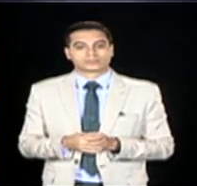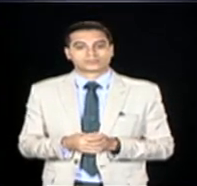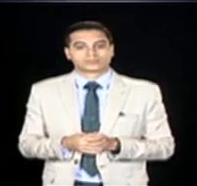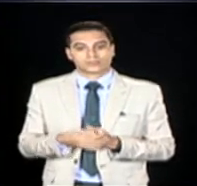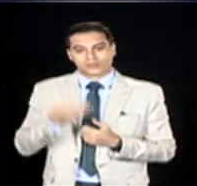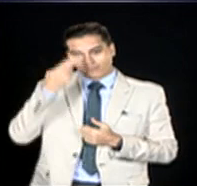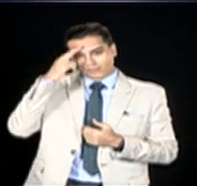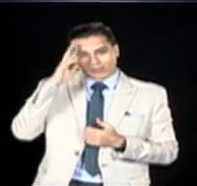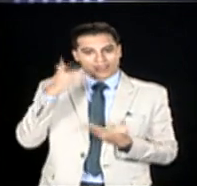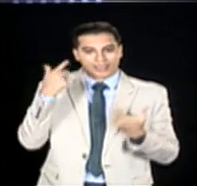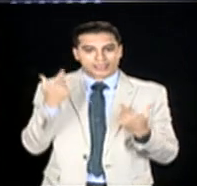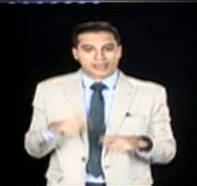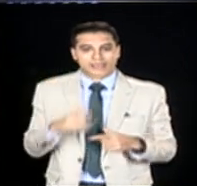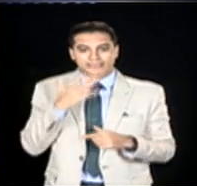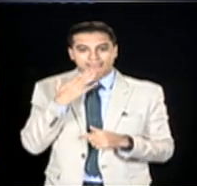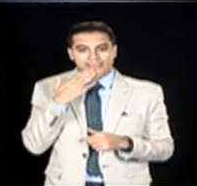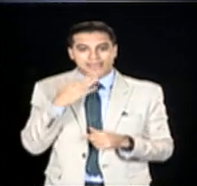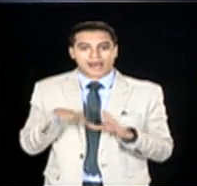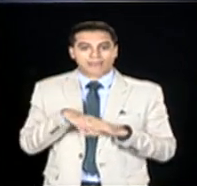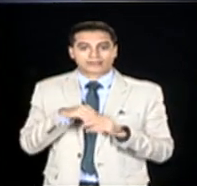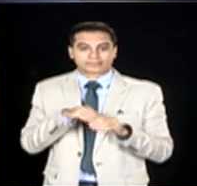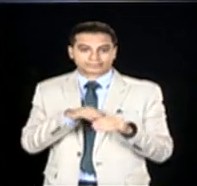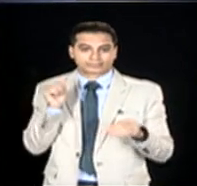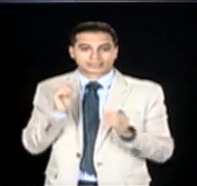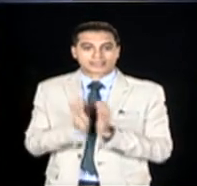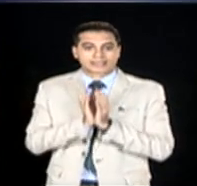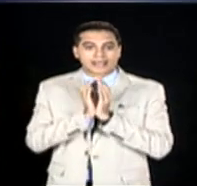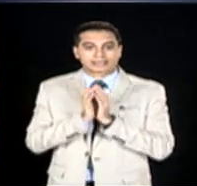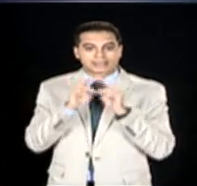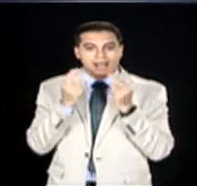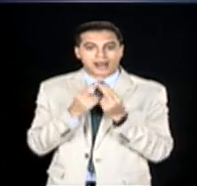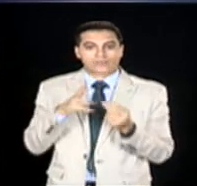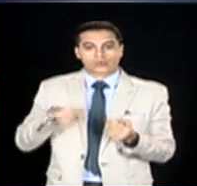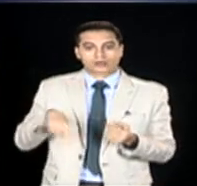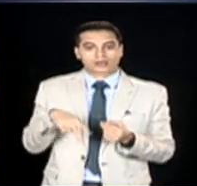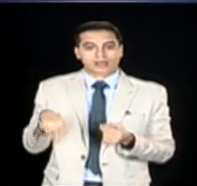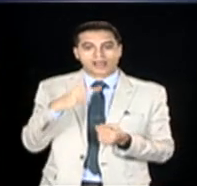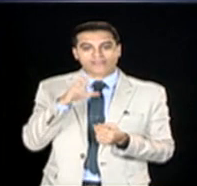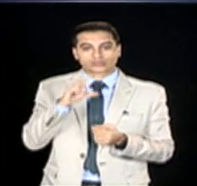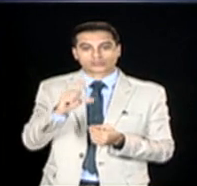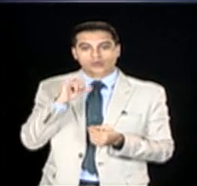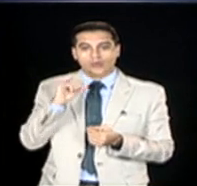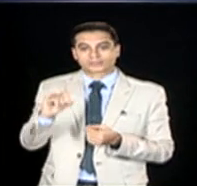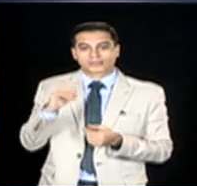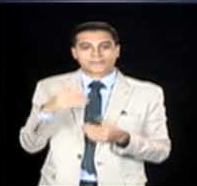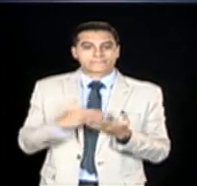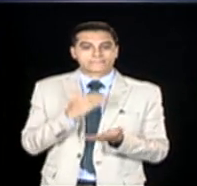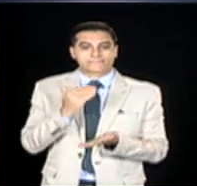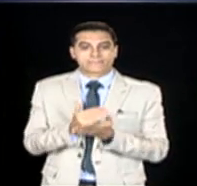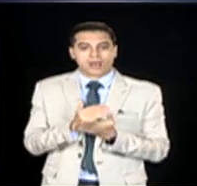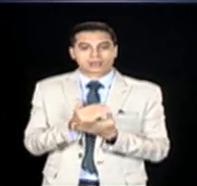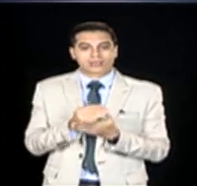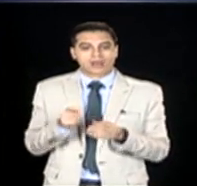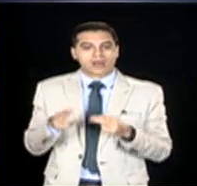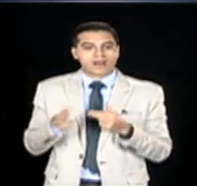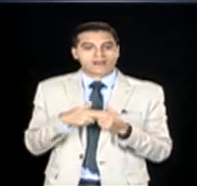ما هي الدولة الآسيوية التي انسحبت من كأس العالم لكرة القدم عام 1950